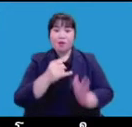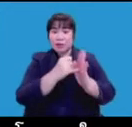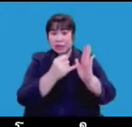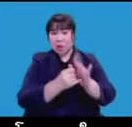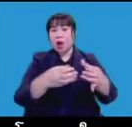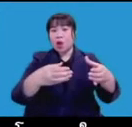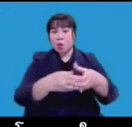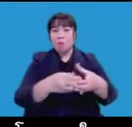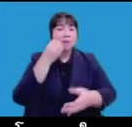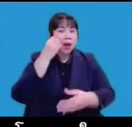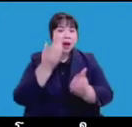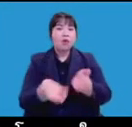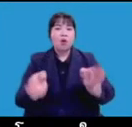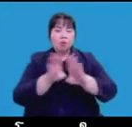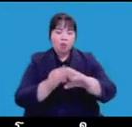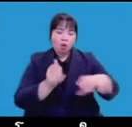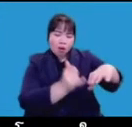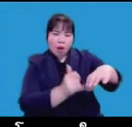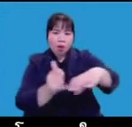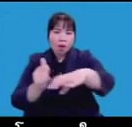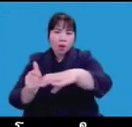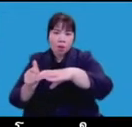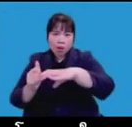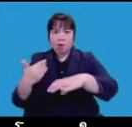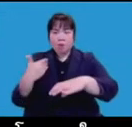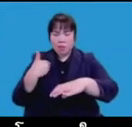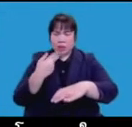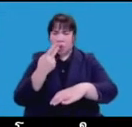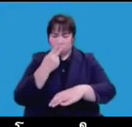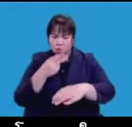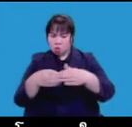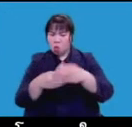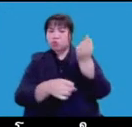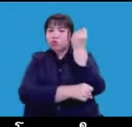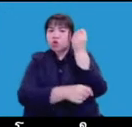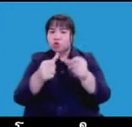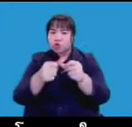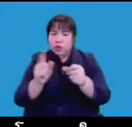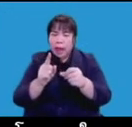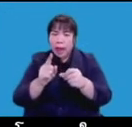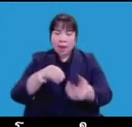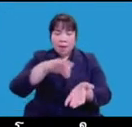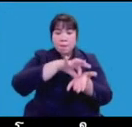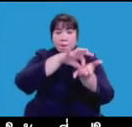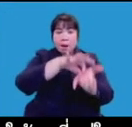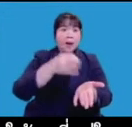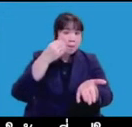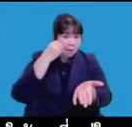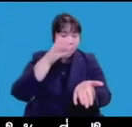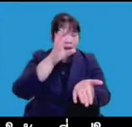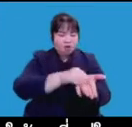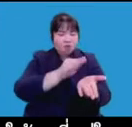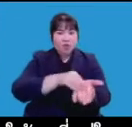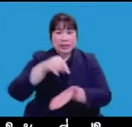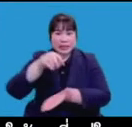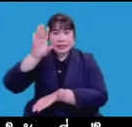ไปบ้านเรือนทุกหลังนะครับที่ทาง TP Map ได้ชี้เป้าไว้นะครับแล้วก็ไปปักหมุดไปนำเข้าข้อมูลตั้ง